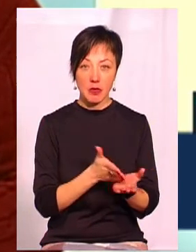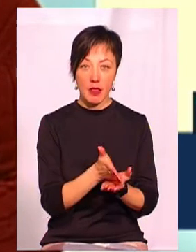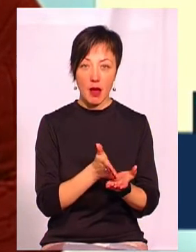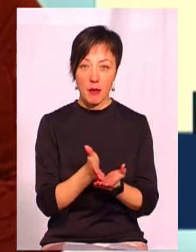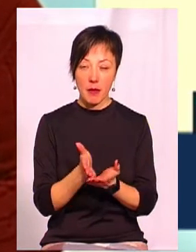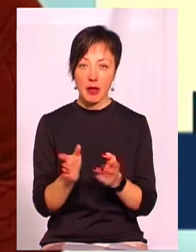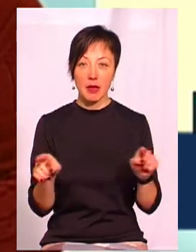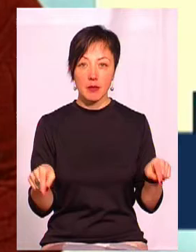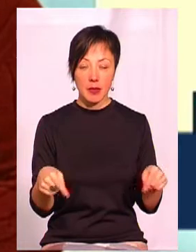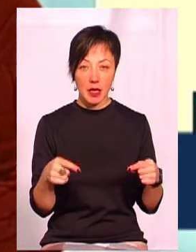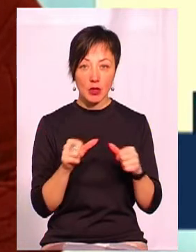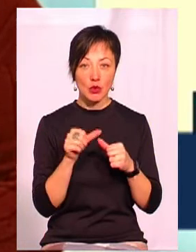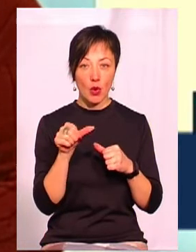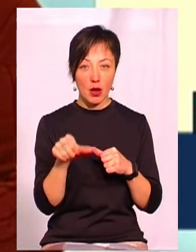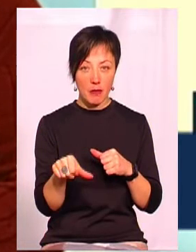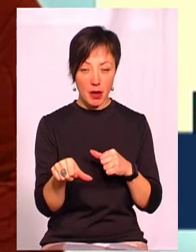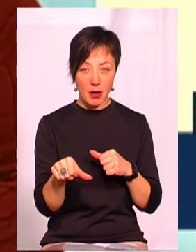напрямками реабілітації, зокрема